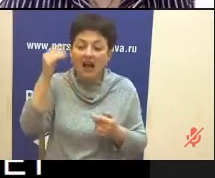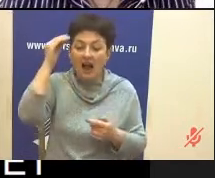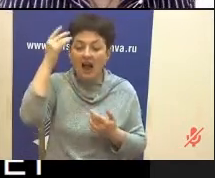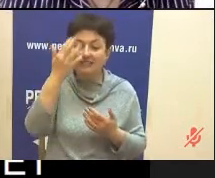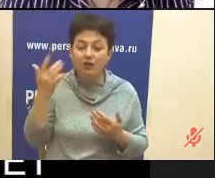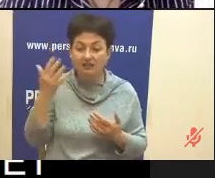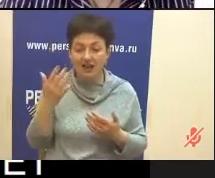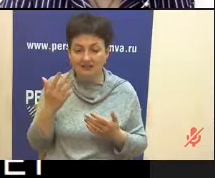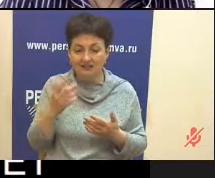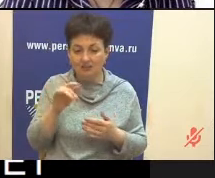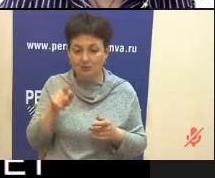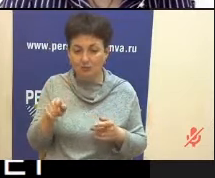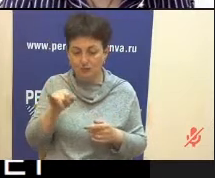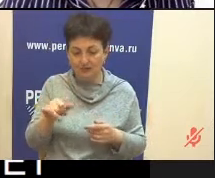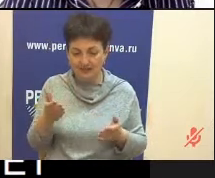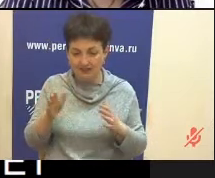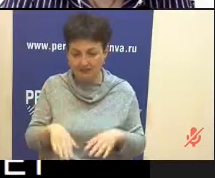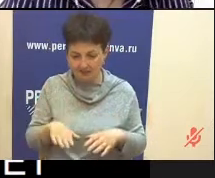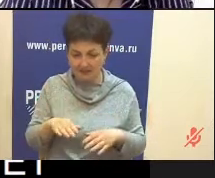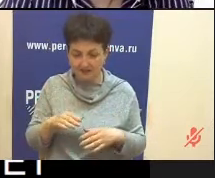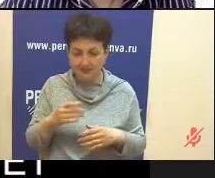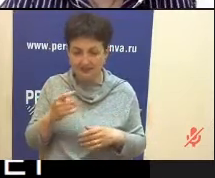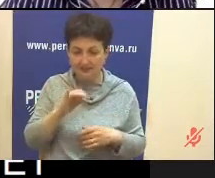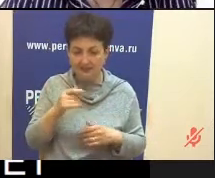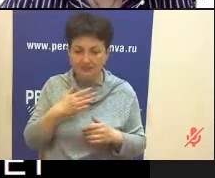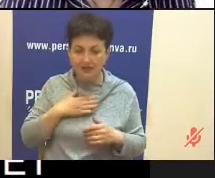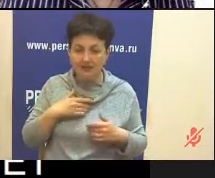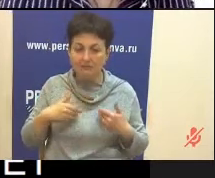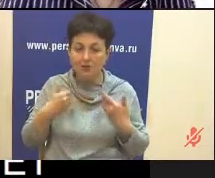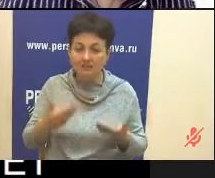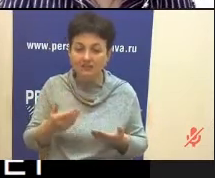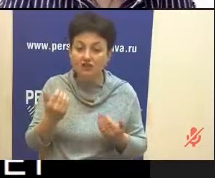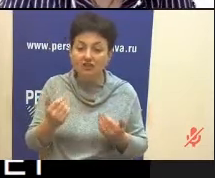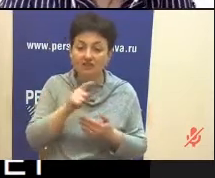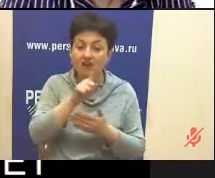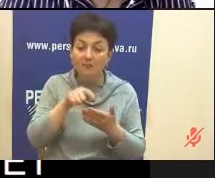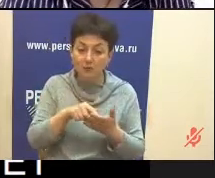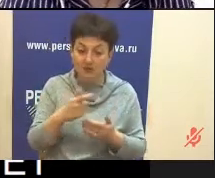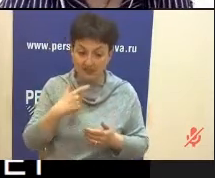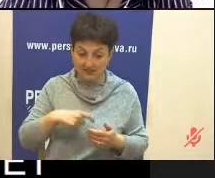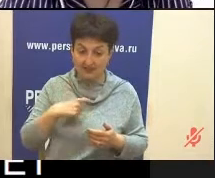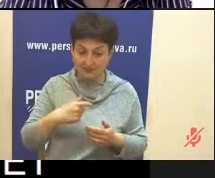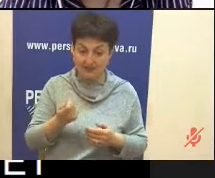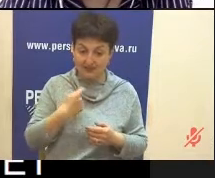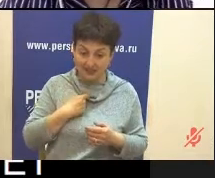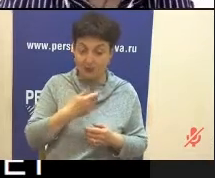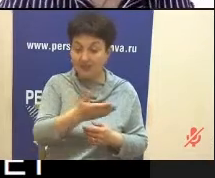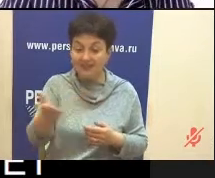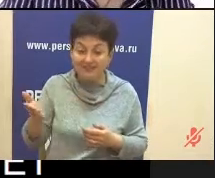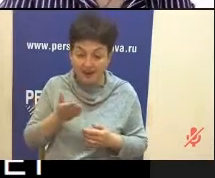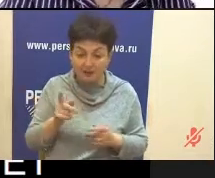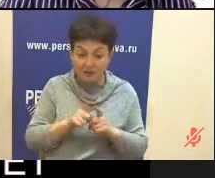такие ряды останутся с каждым из моих посылов. Вопрос, который я сейчас задаю себе, вам и